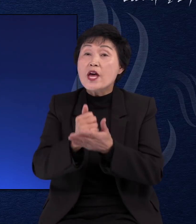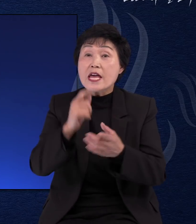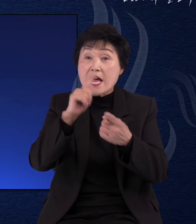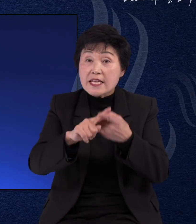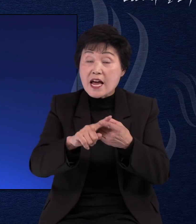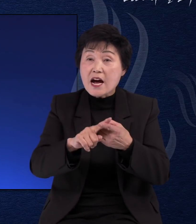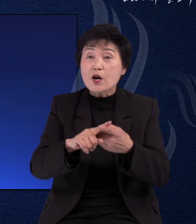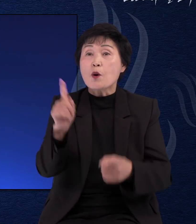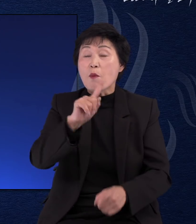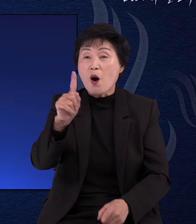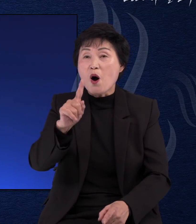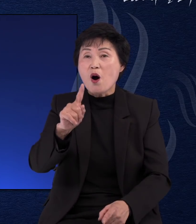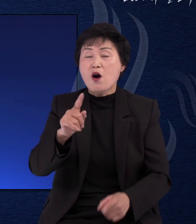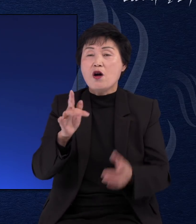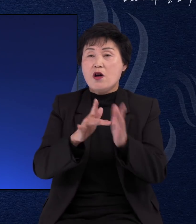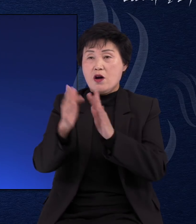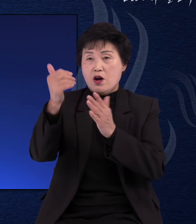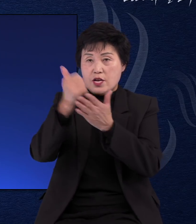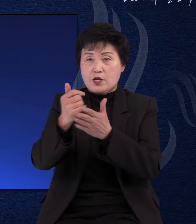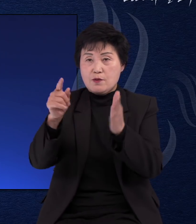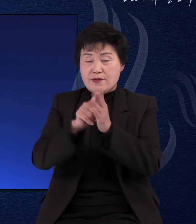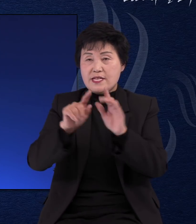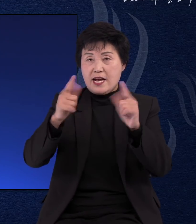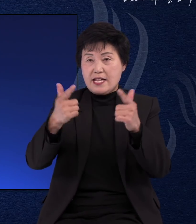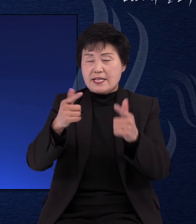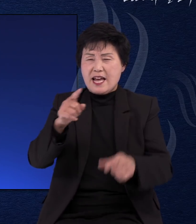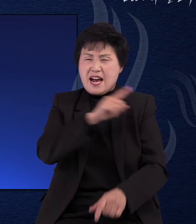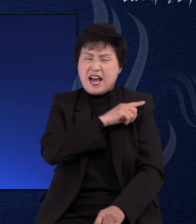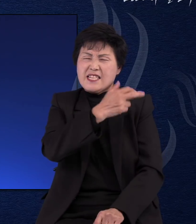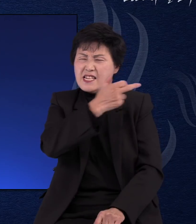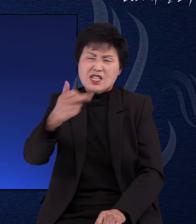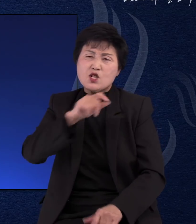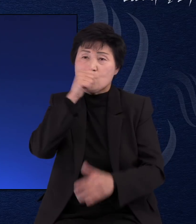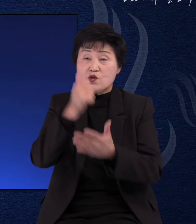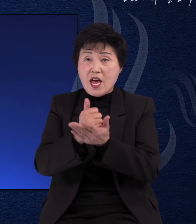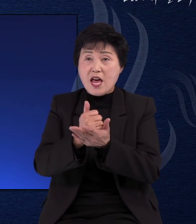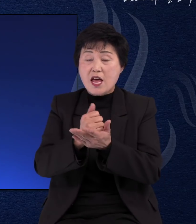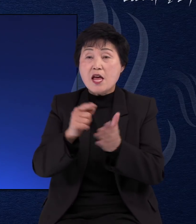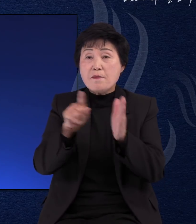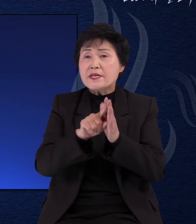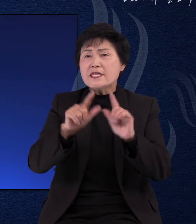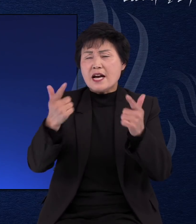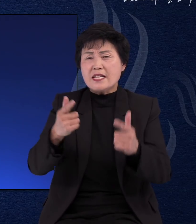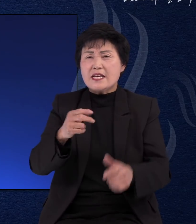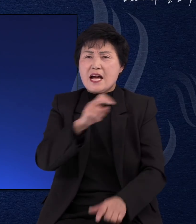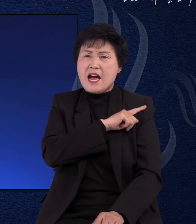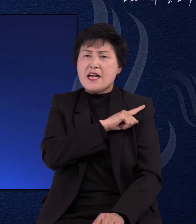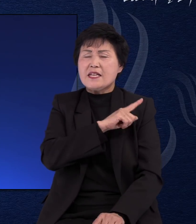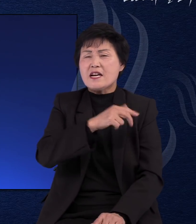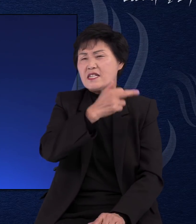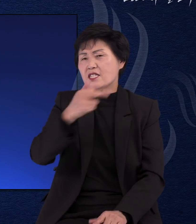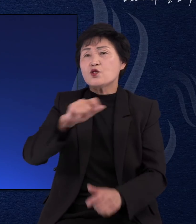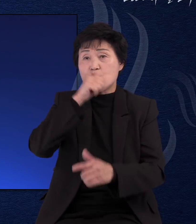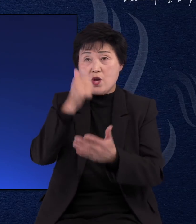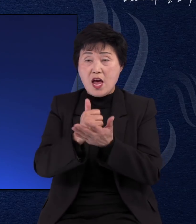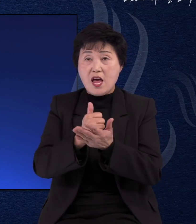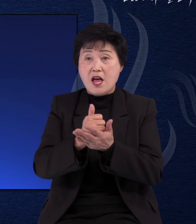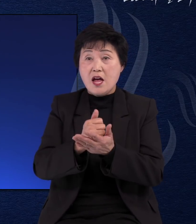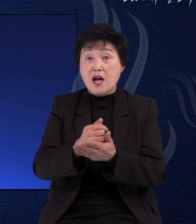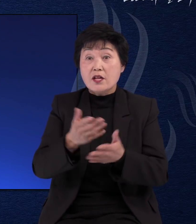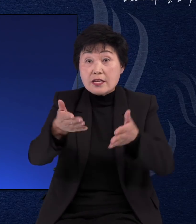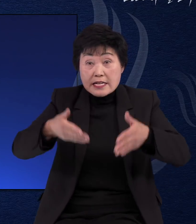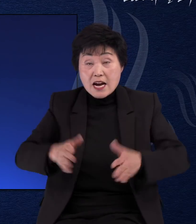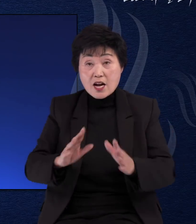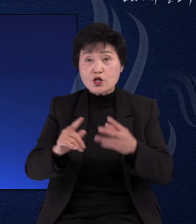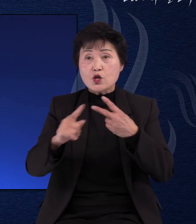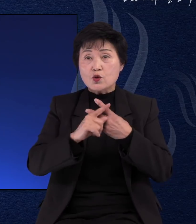불신의 죄가 제일 큰 죄다. 너희가 예수를 믿지 않는 그 죄가 지옥 가는 죄다. 너네 태어나서 중학교 2학년, 고등학교